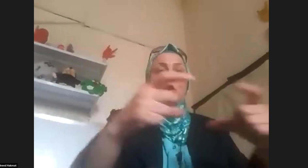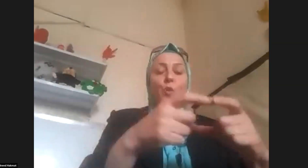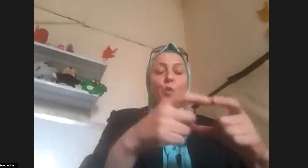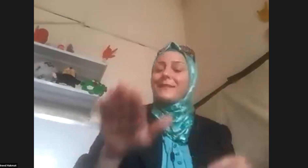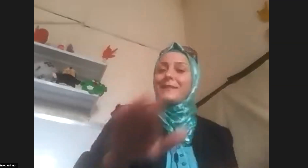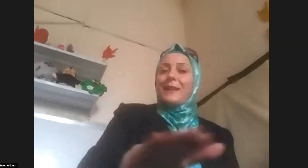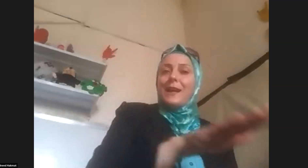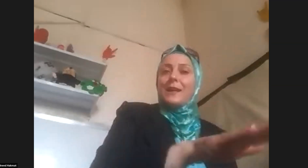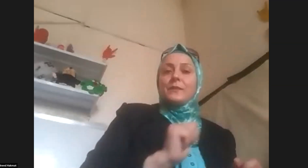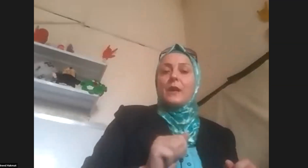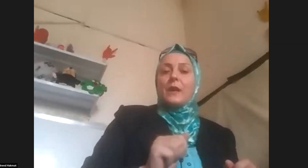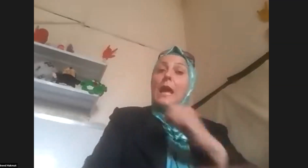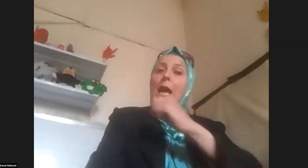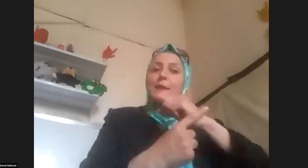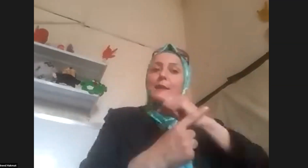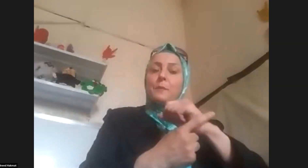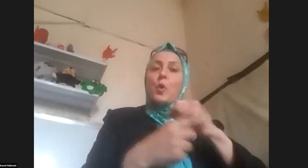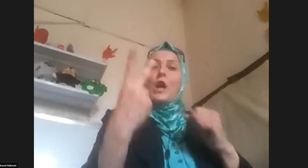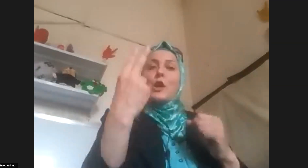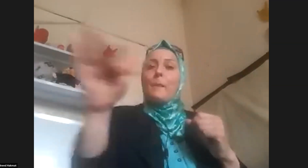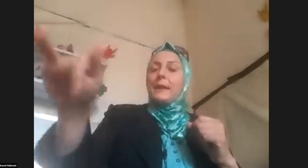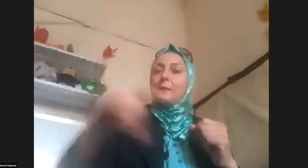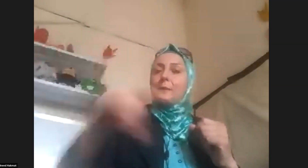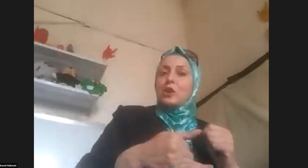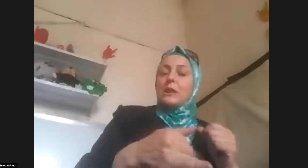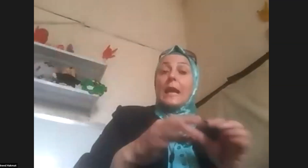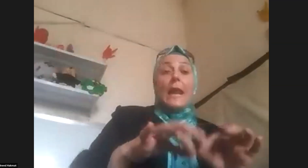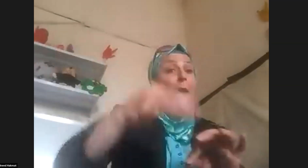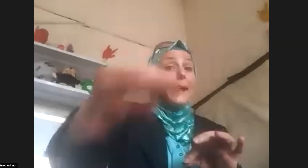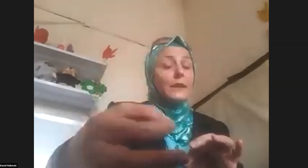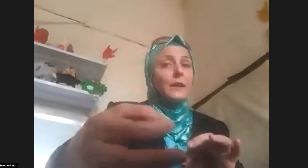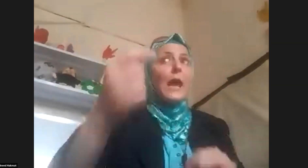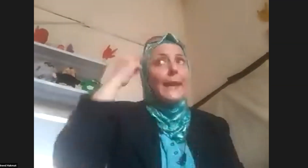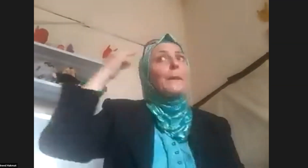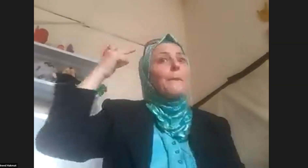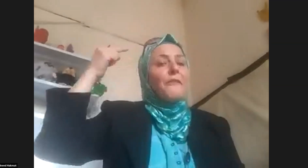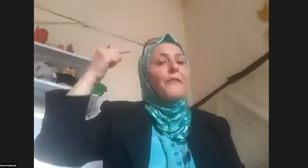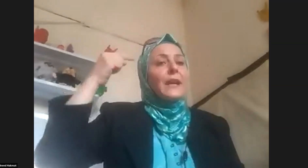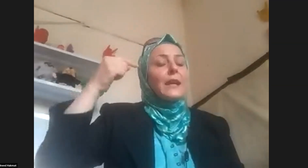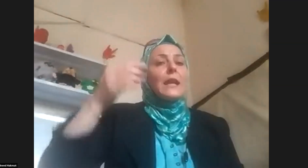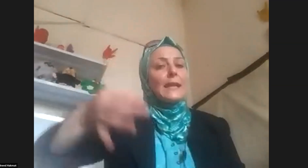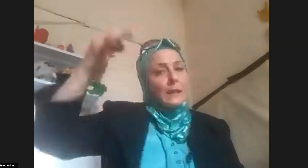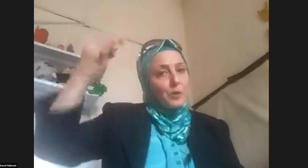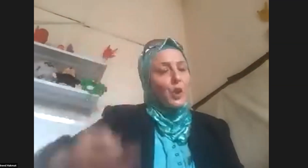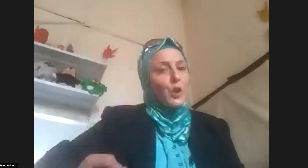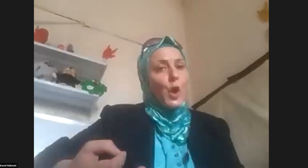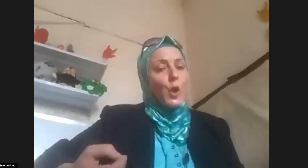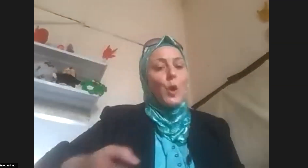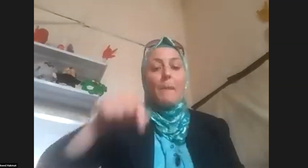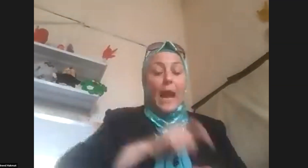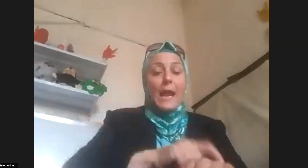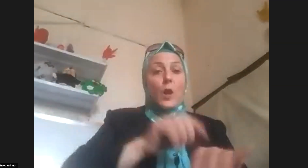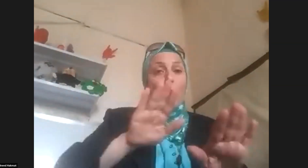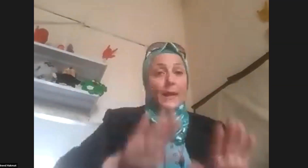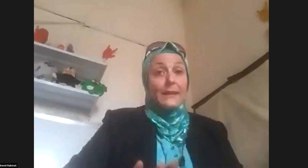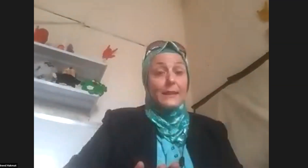الأسبوع وتجي 2 يومين المرحلة القادمة. وبتخيل إنه اللي بيحكم المرحلة الحالية اللي احنا فيها إنها كلها قائمة على